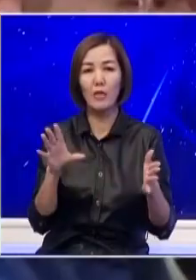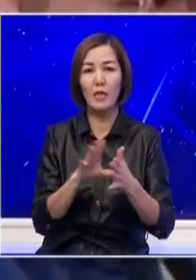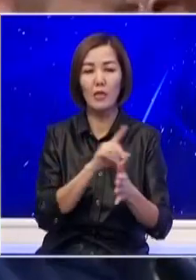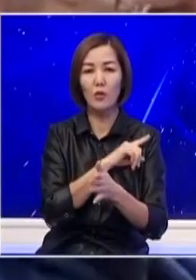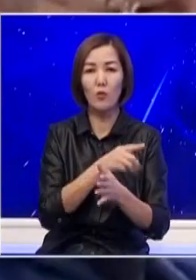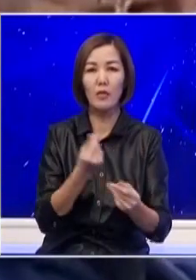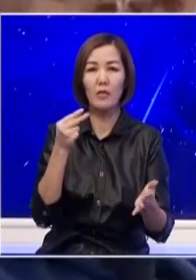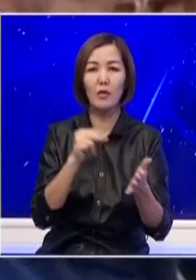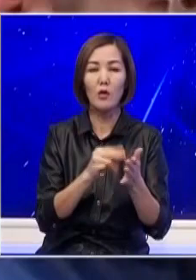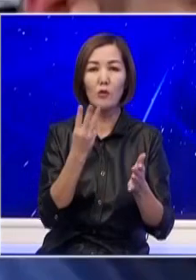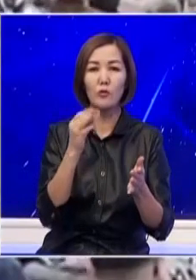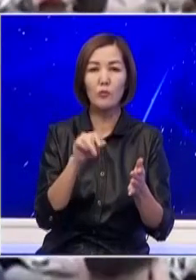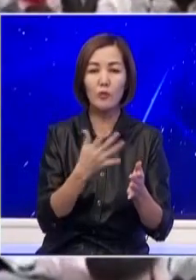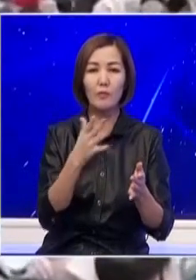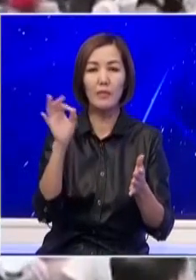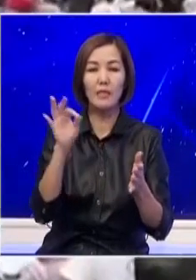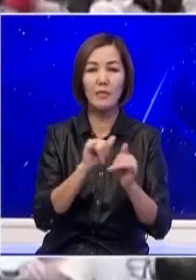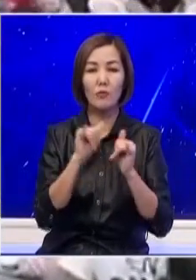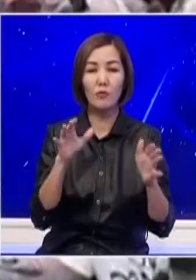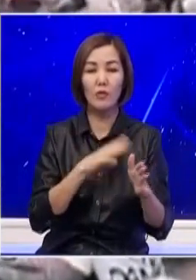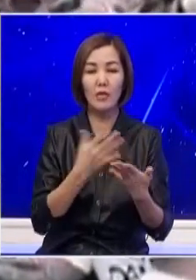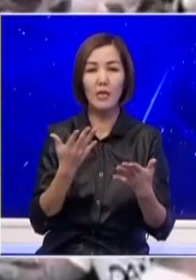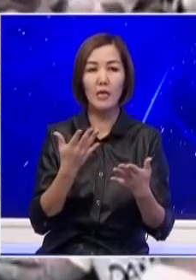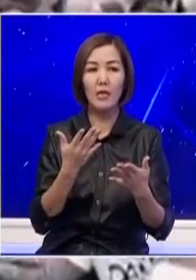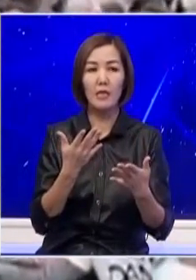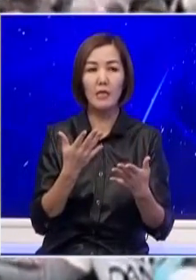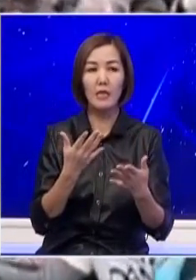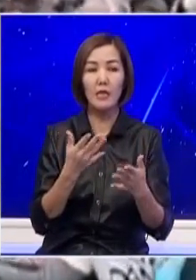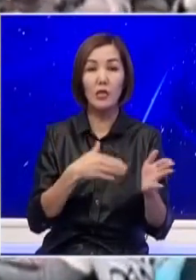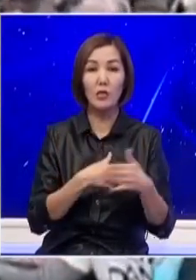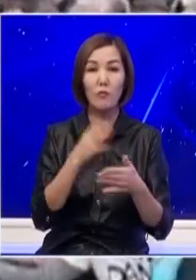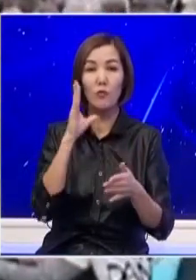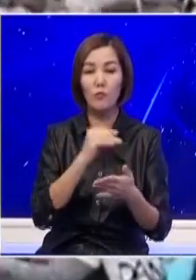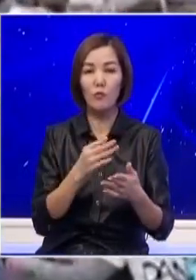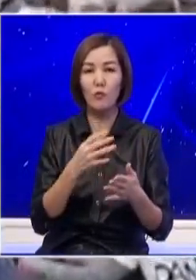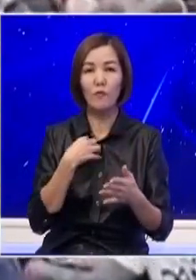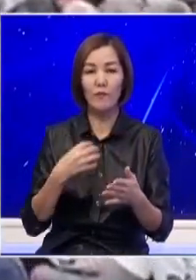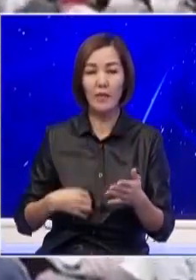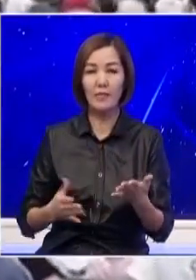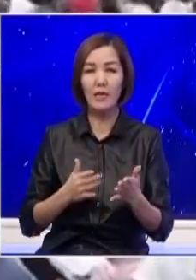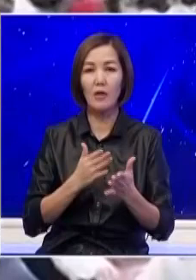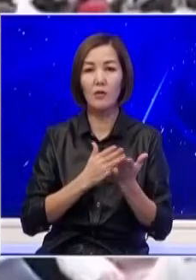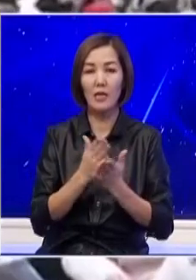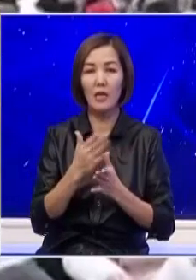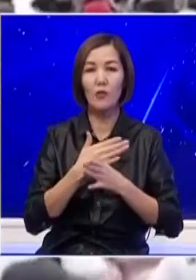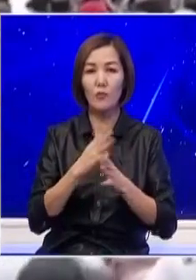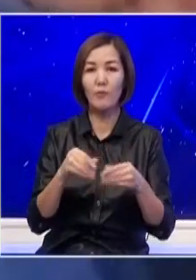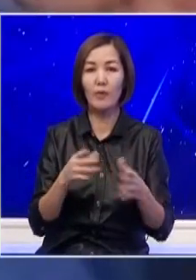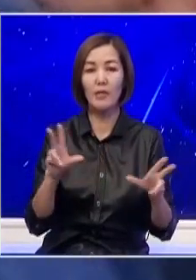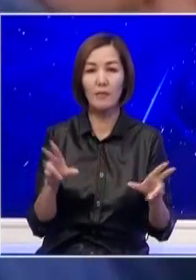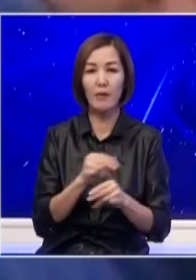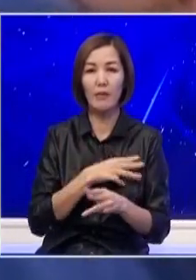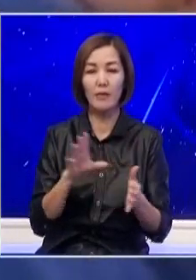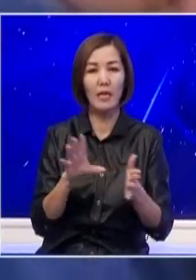қуатының ақысы 3,5 есе өскен. Енді оларға жабылу қаупі төніп тұр. Франция үкіметі салаға көмек беретінін мәлімдеді, бірақ ол электр